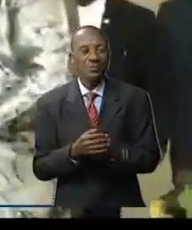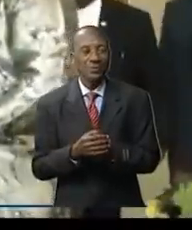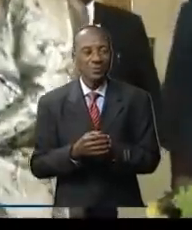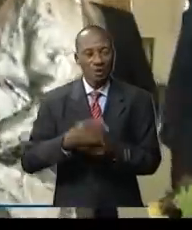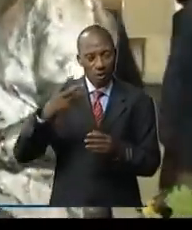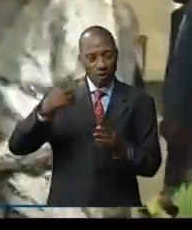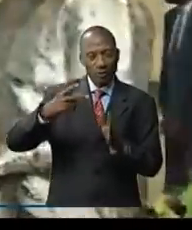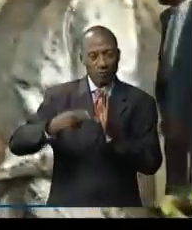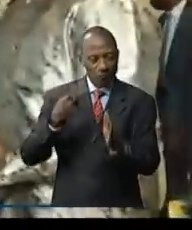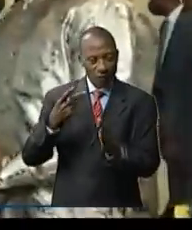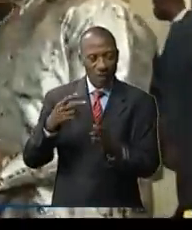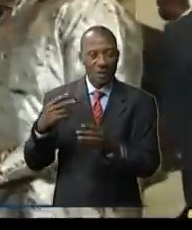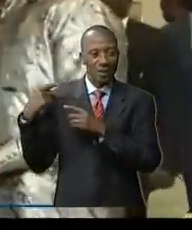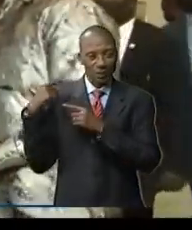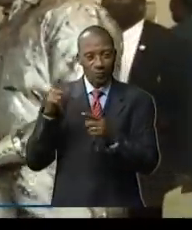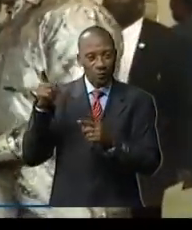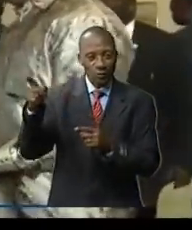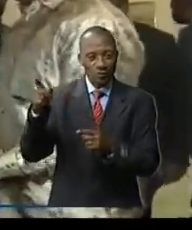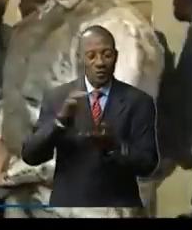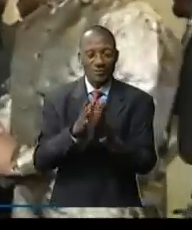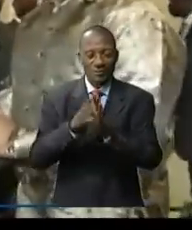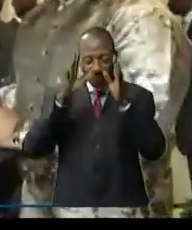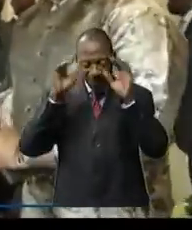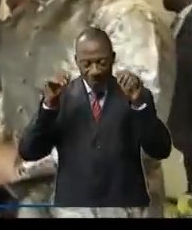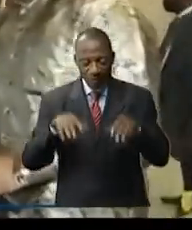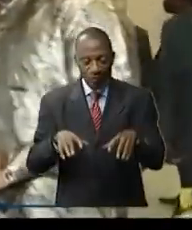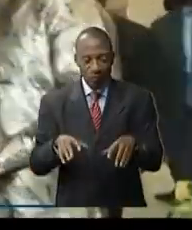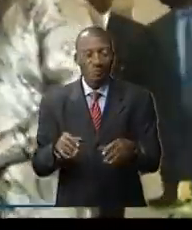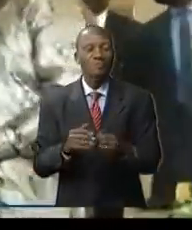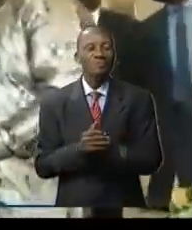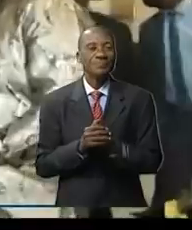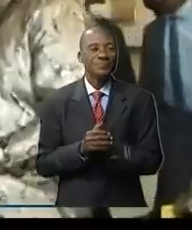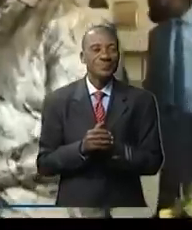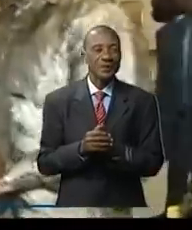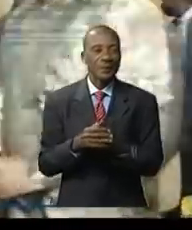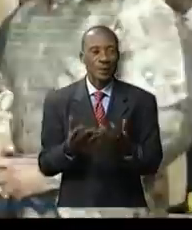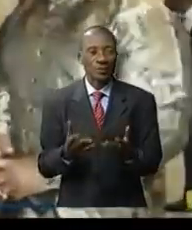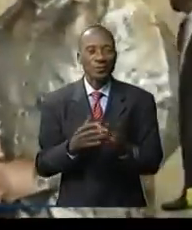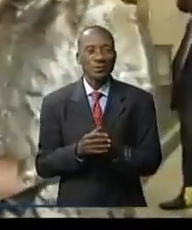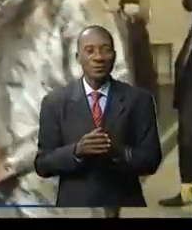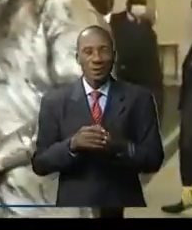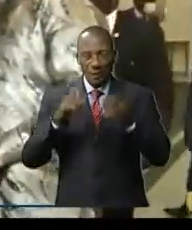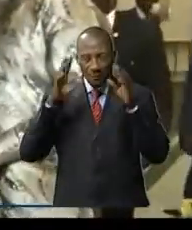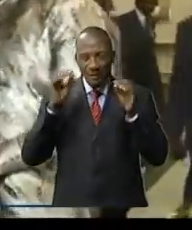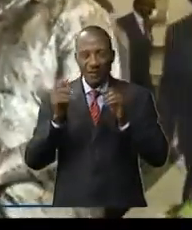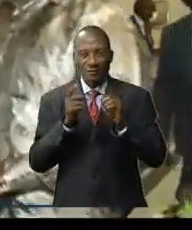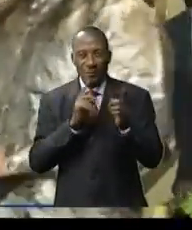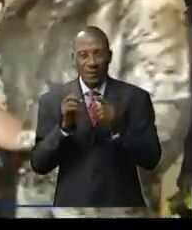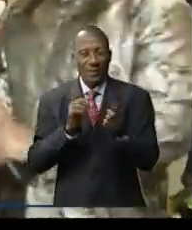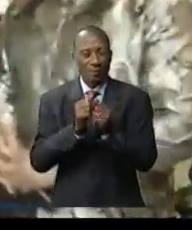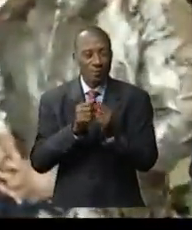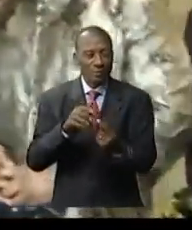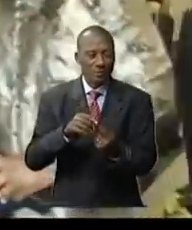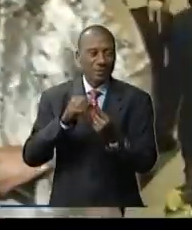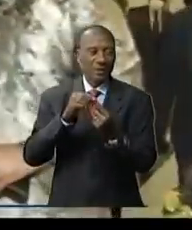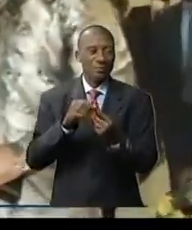sa mandature. Ce deuxième grand oral arrive dans un contexte particulier au moment où le président Tshisekedi